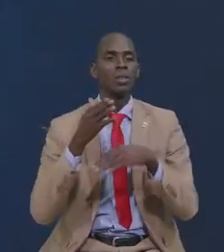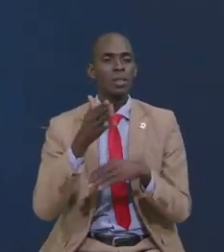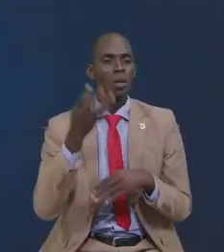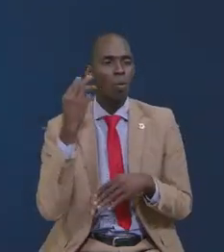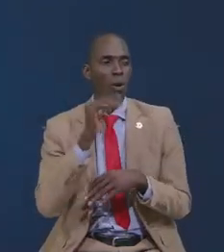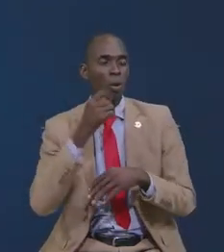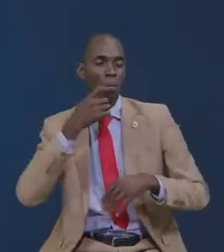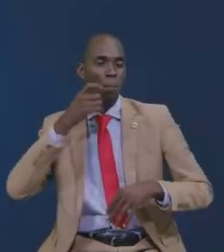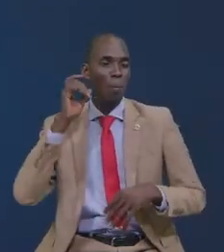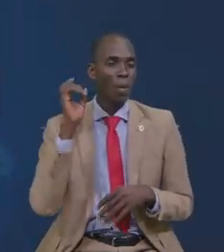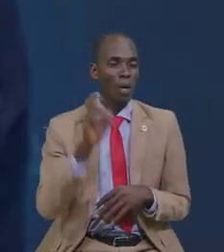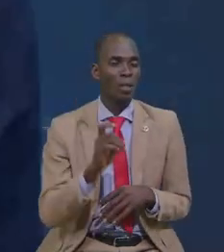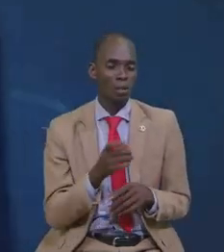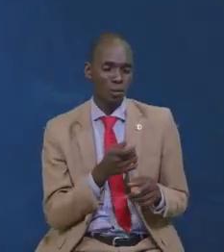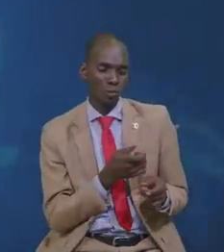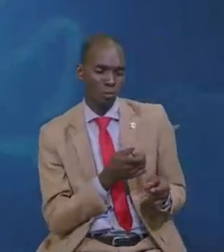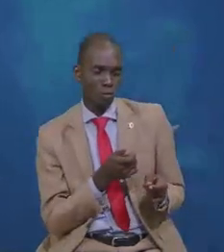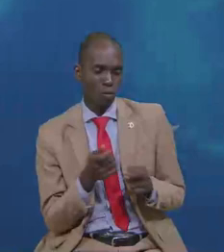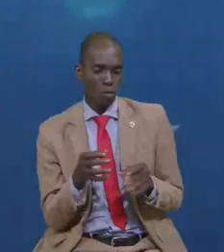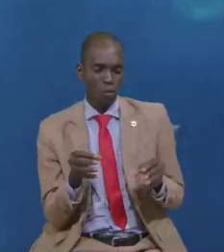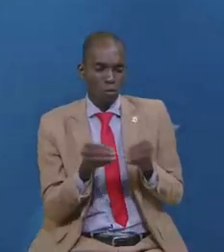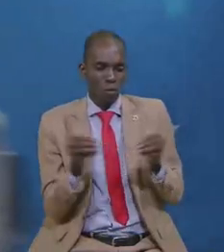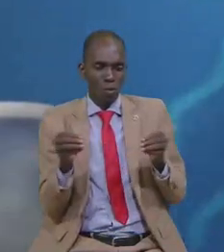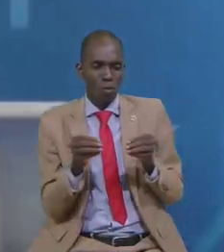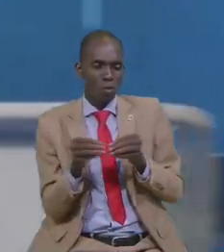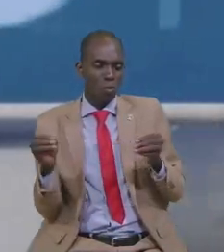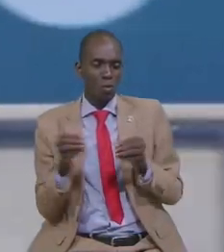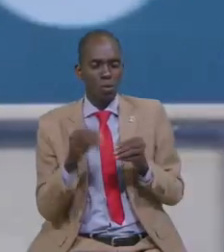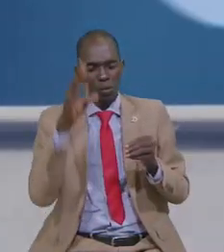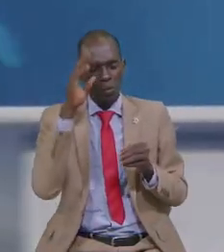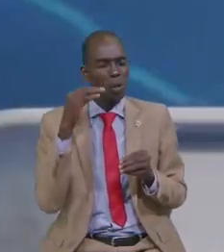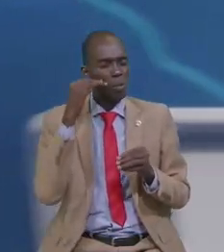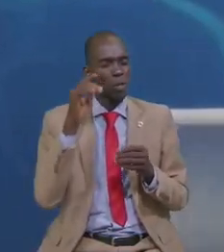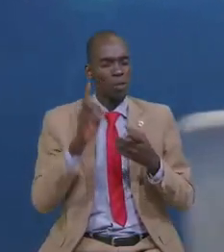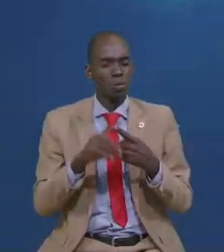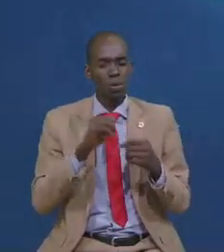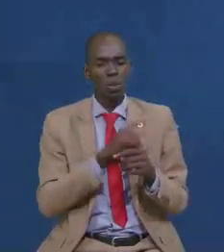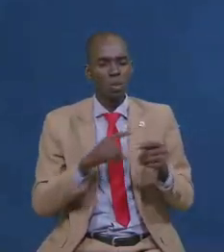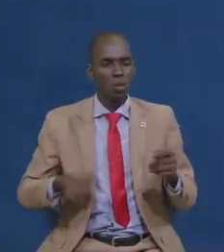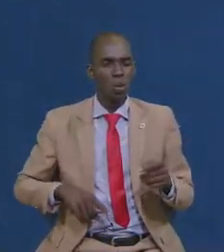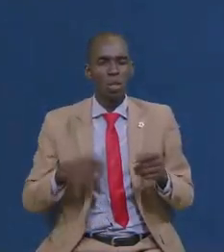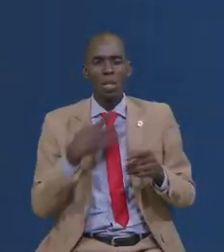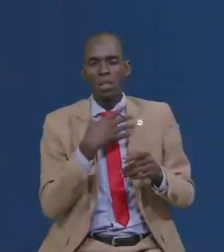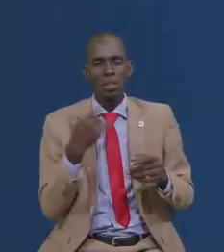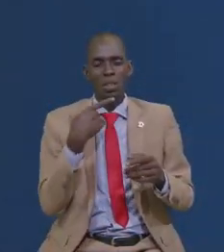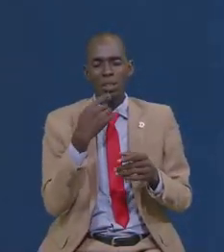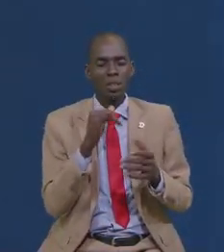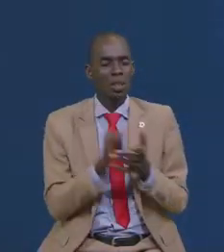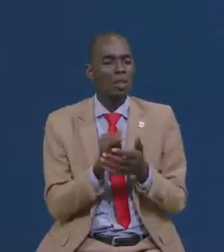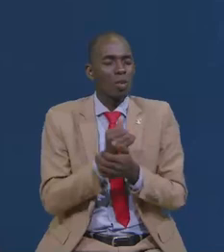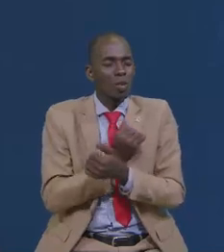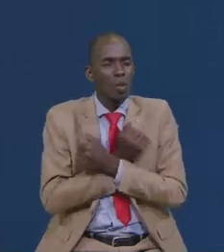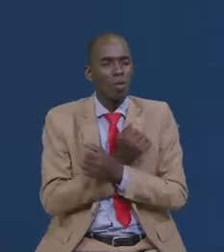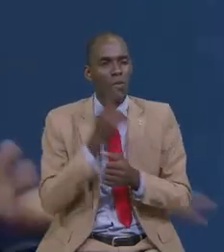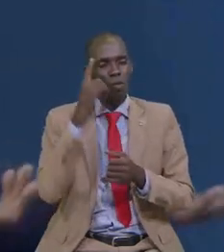ciel. Et il y a un aimant qui l'attire, l'amour pour toute la